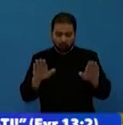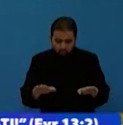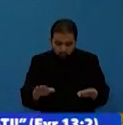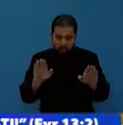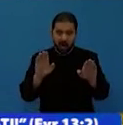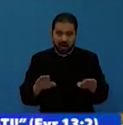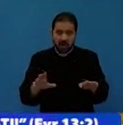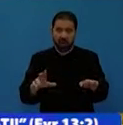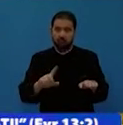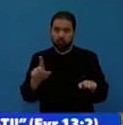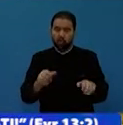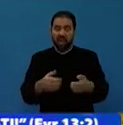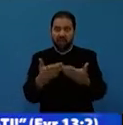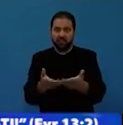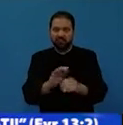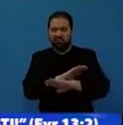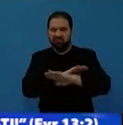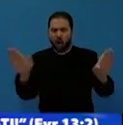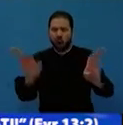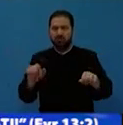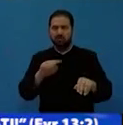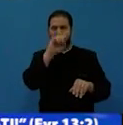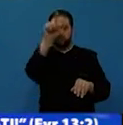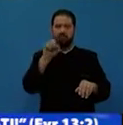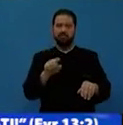capital? Da, există